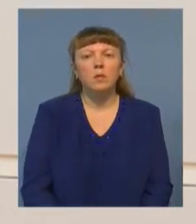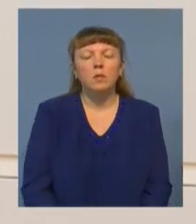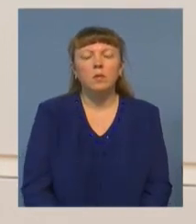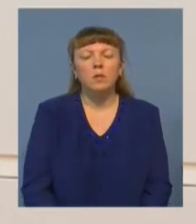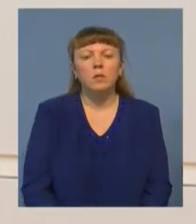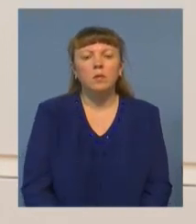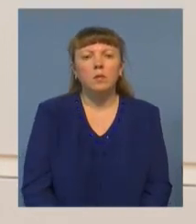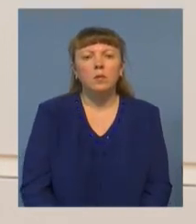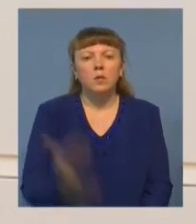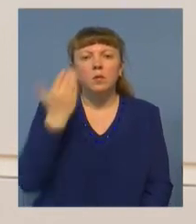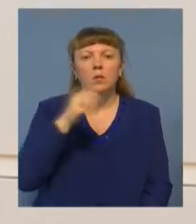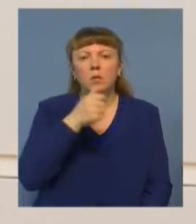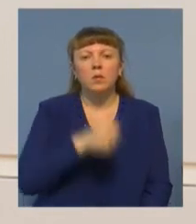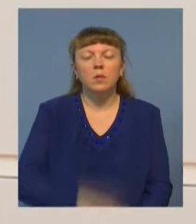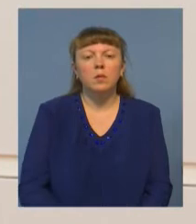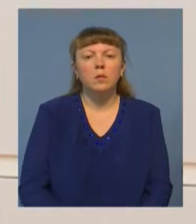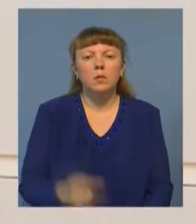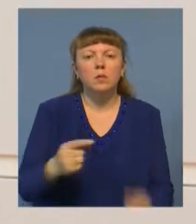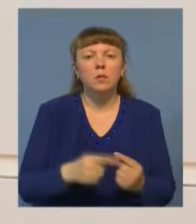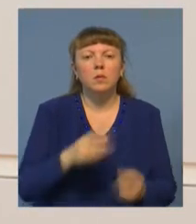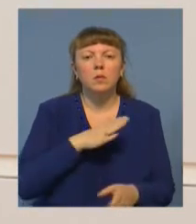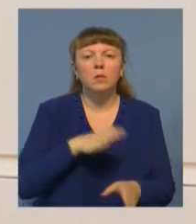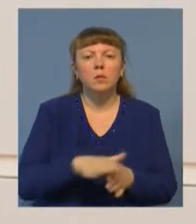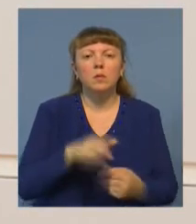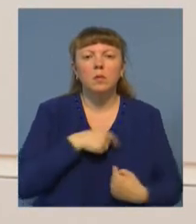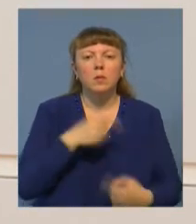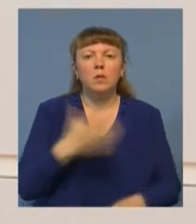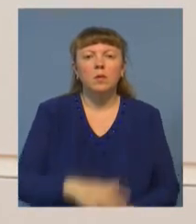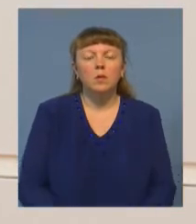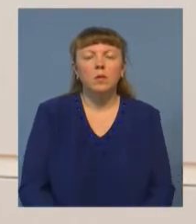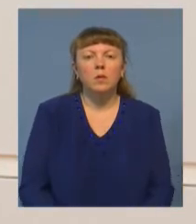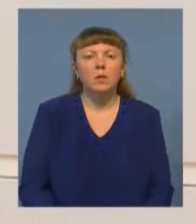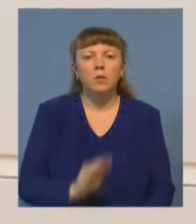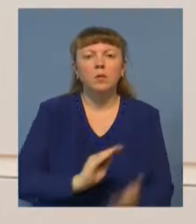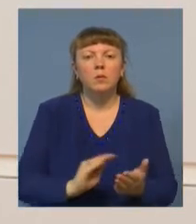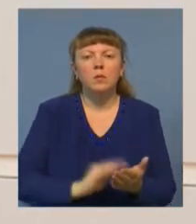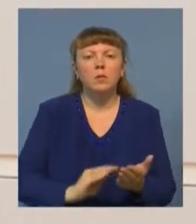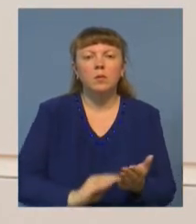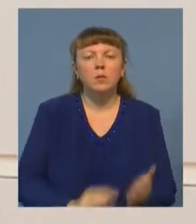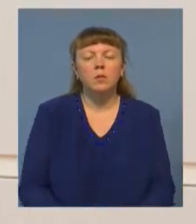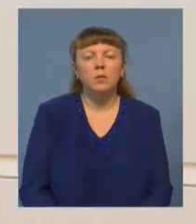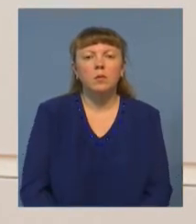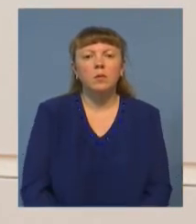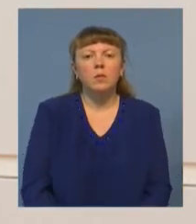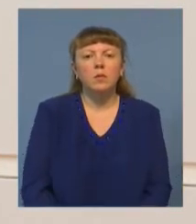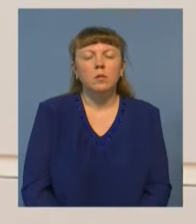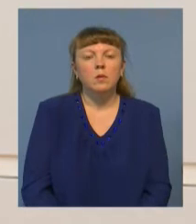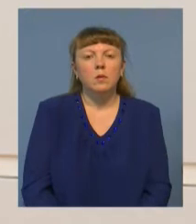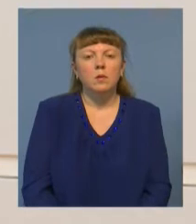чтобы в те годы, что он вместе осуществлял трудовую деятельность с заявителем. И на